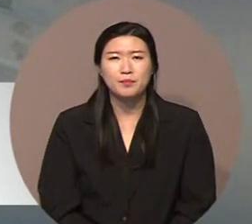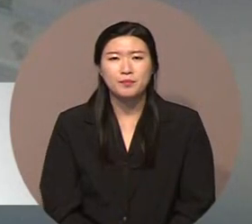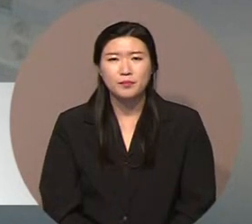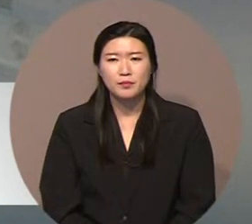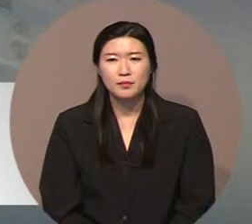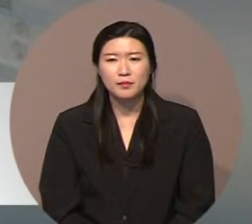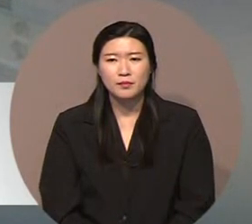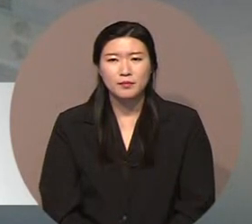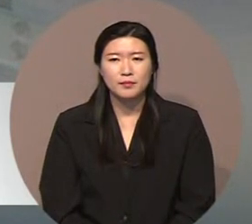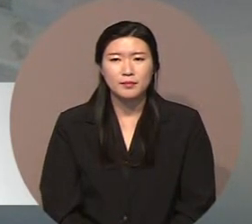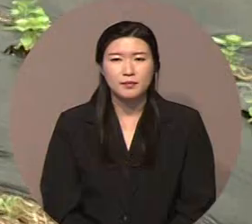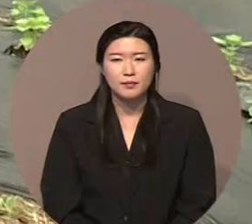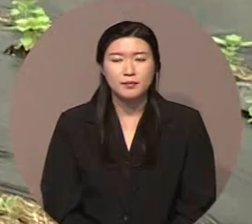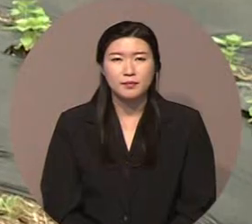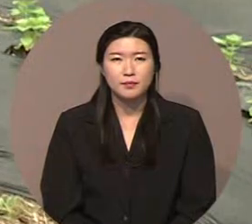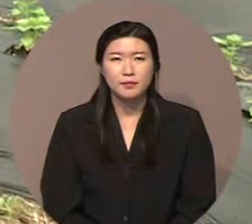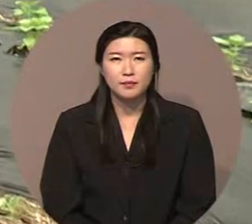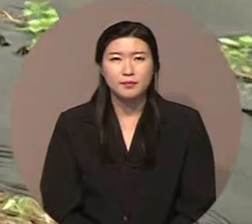기자가 보도합니다.